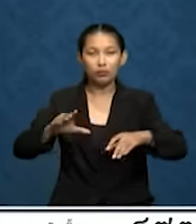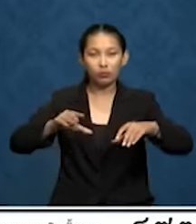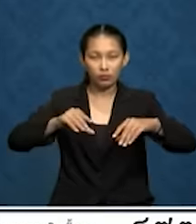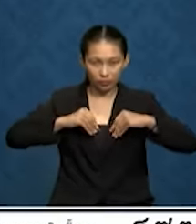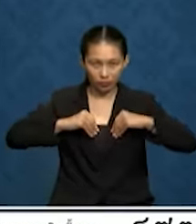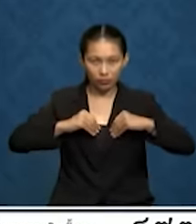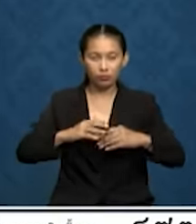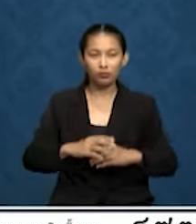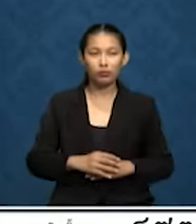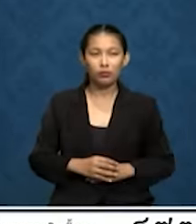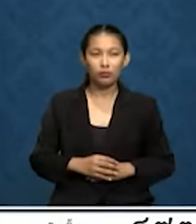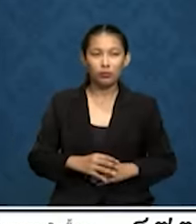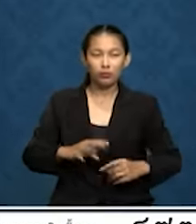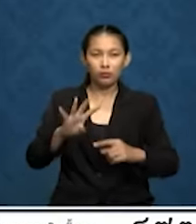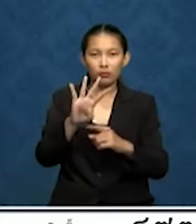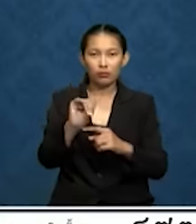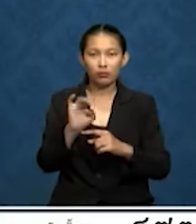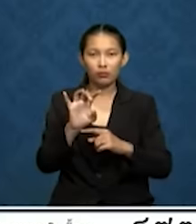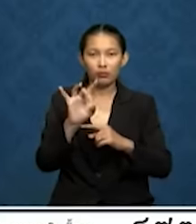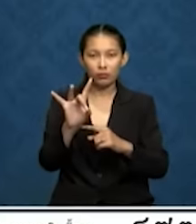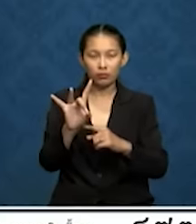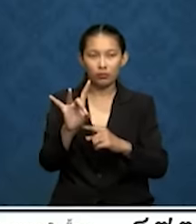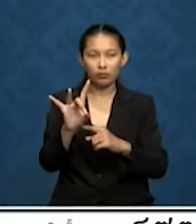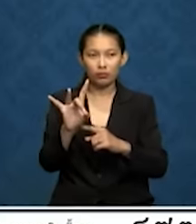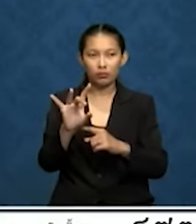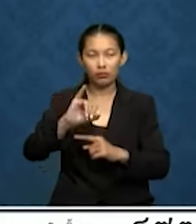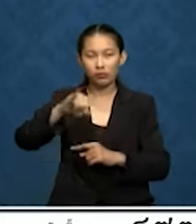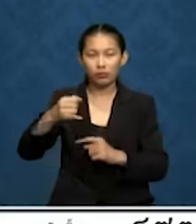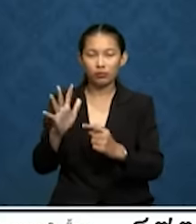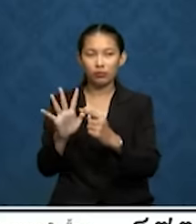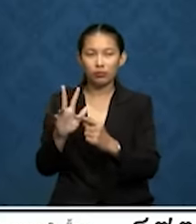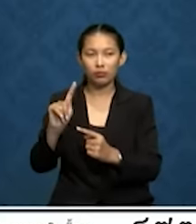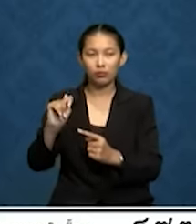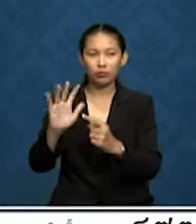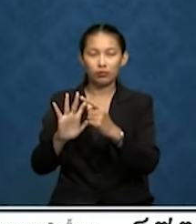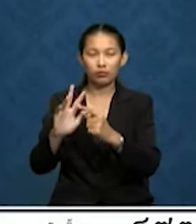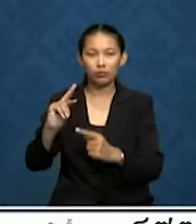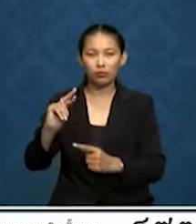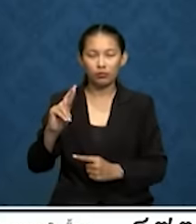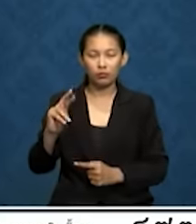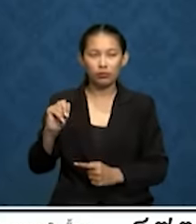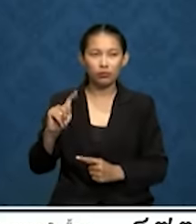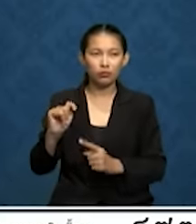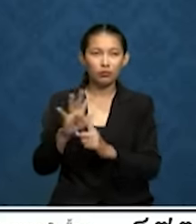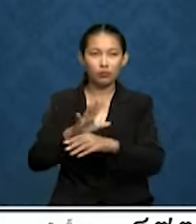อบครับ 48นายจาตุรนฉายแสง เห็นชอบครับ